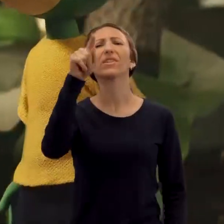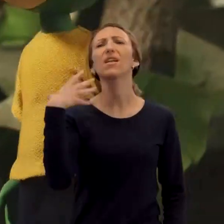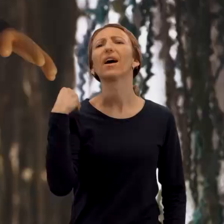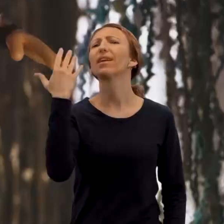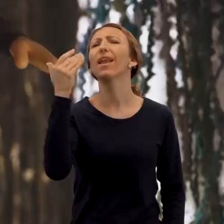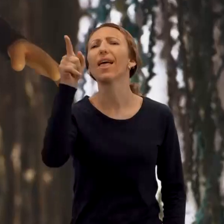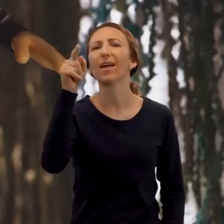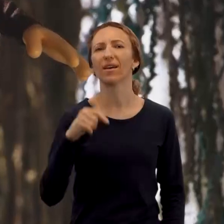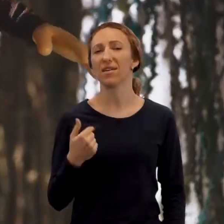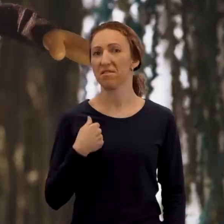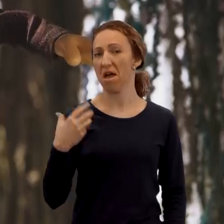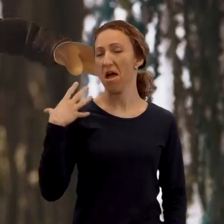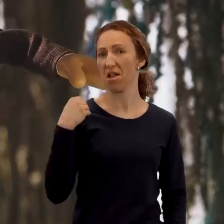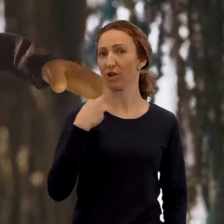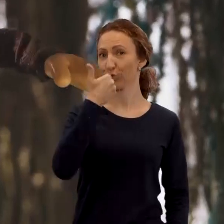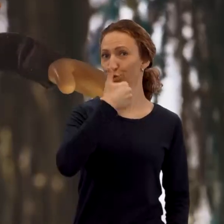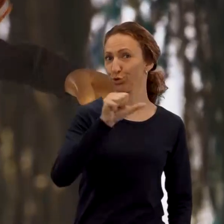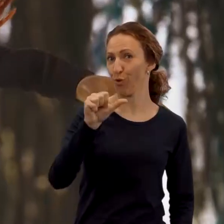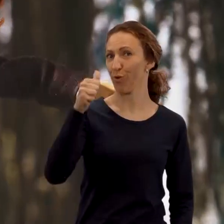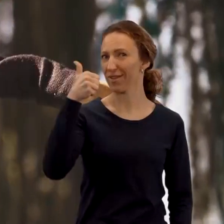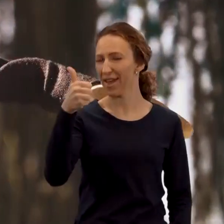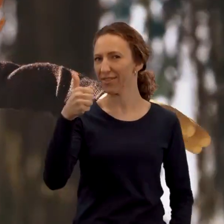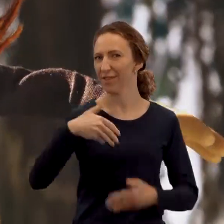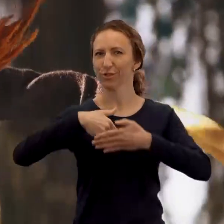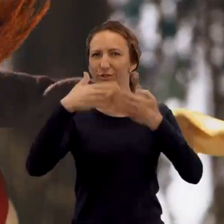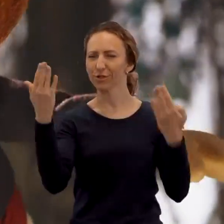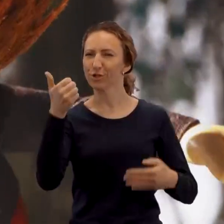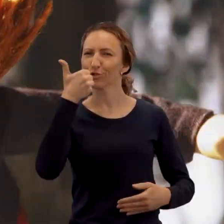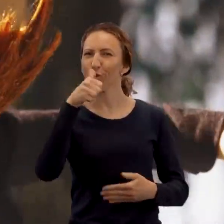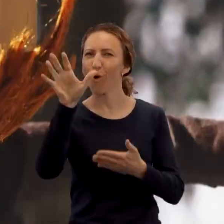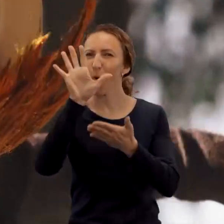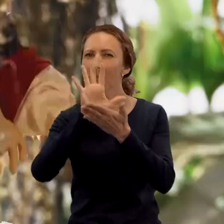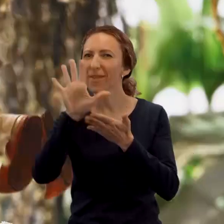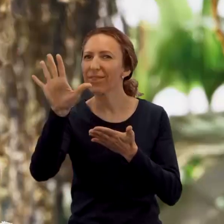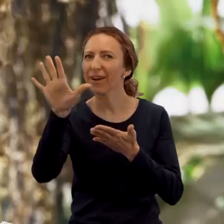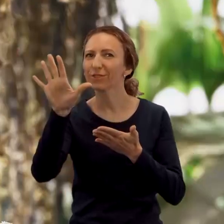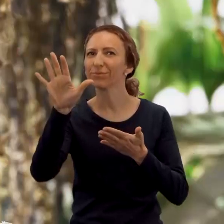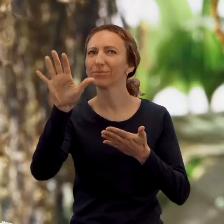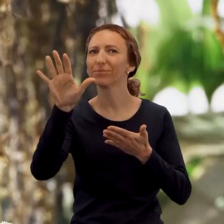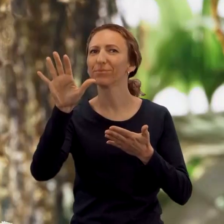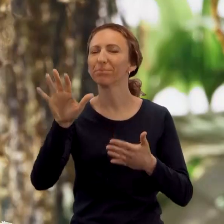ile masz lat? Sto jeden I sto piętnaście dni